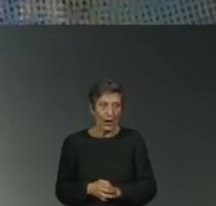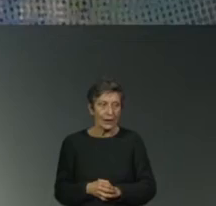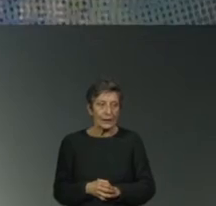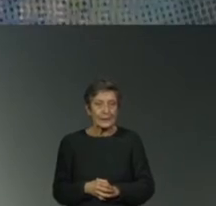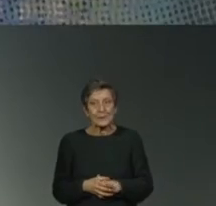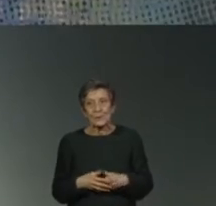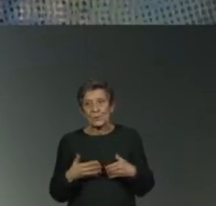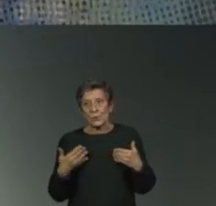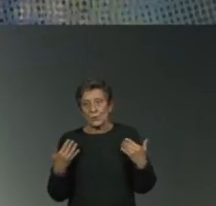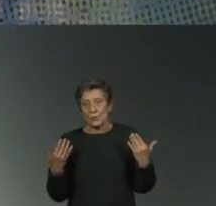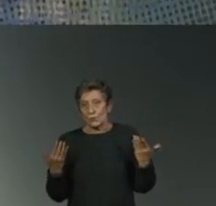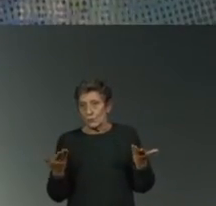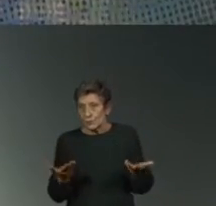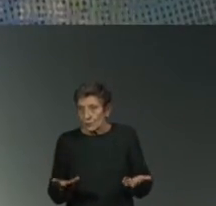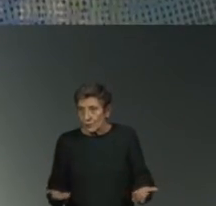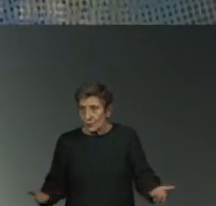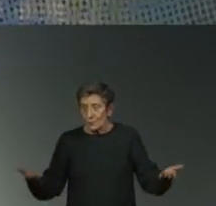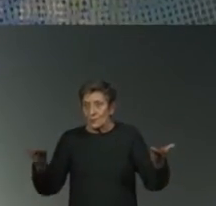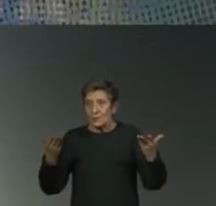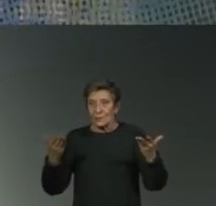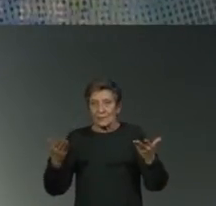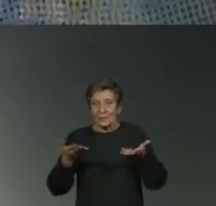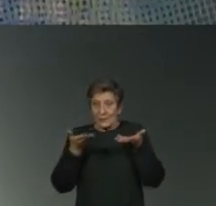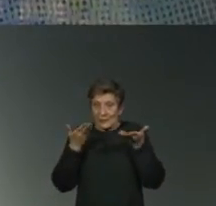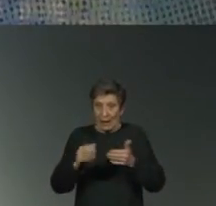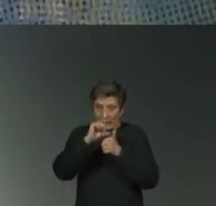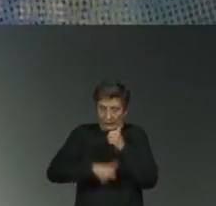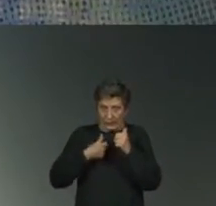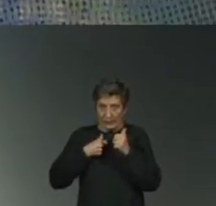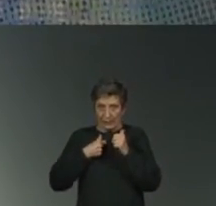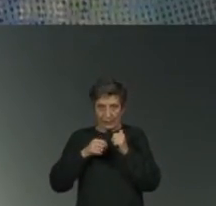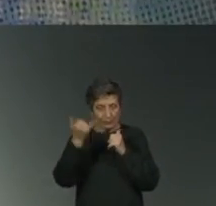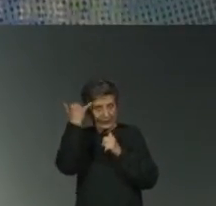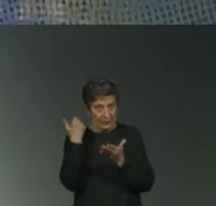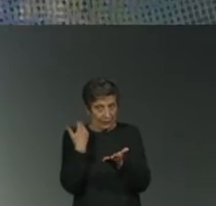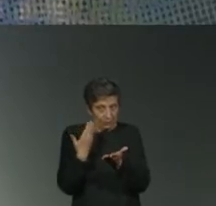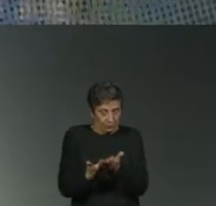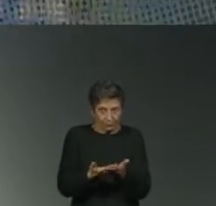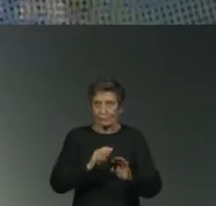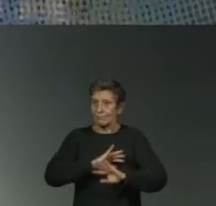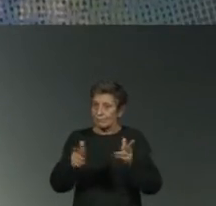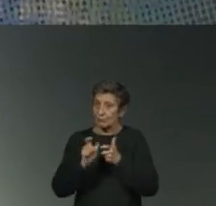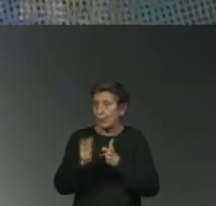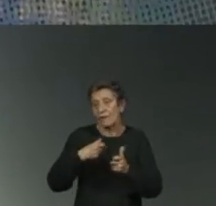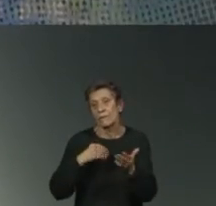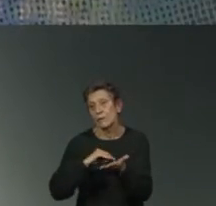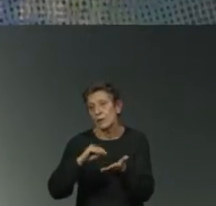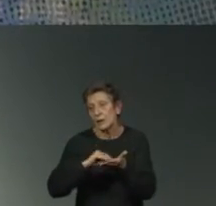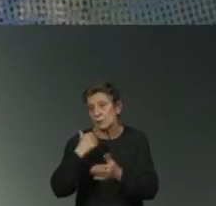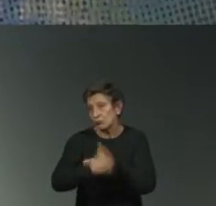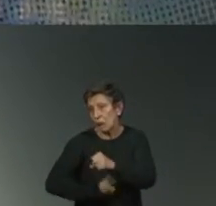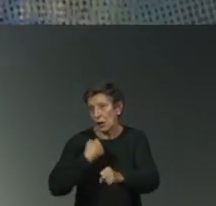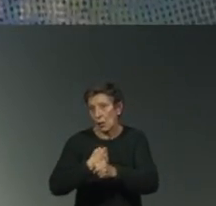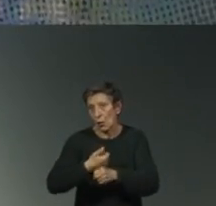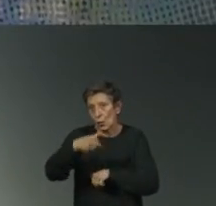et donc ayant eu l'idée du style indirect libre, à partir de ce moment-là J'ai écrit le livre assez rapidement, en un an